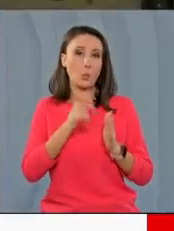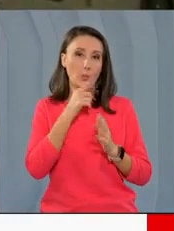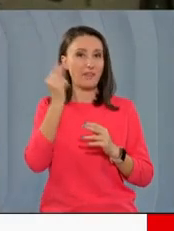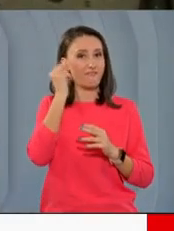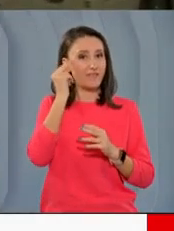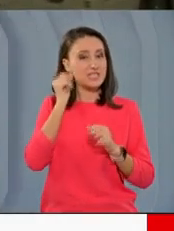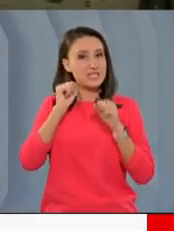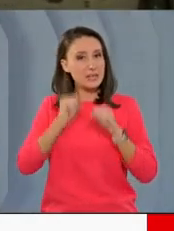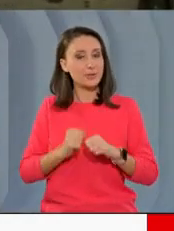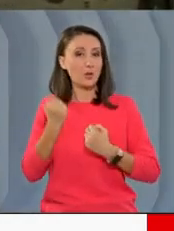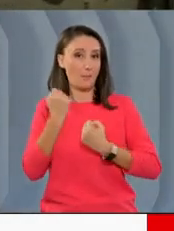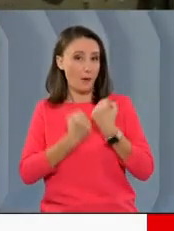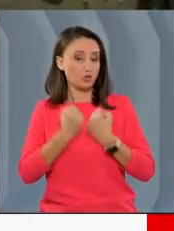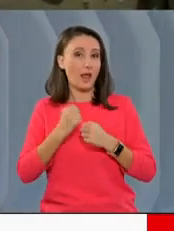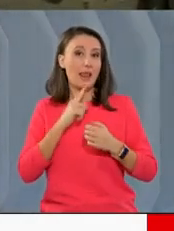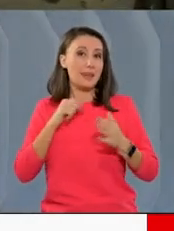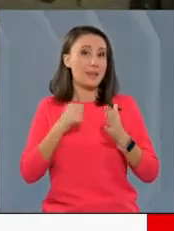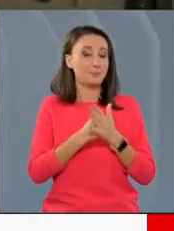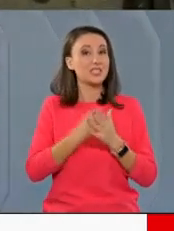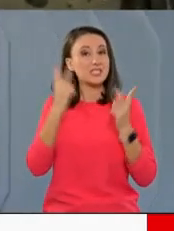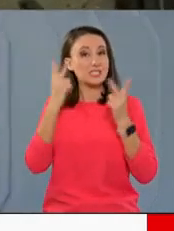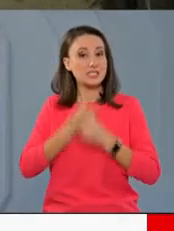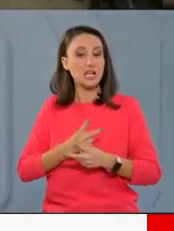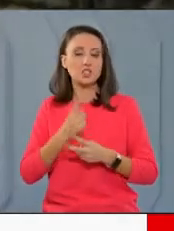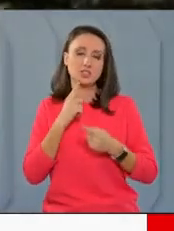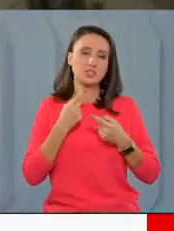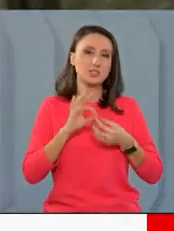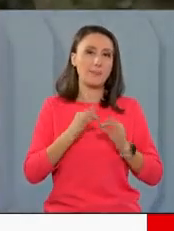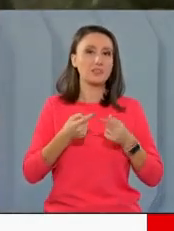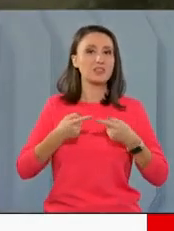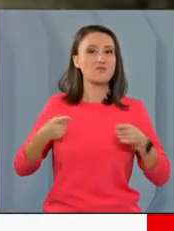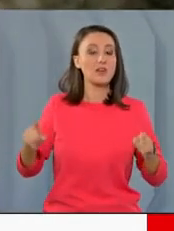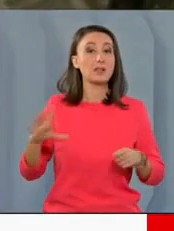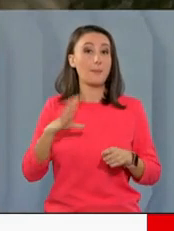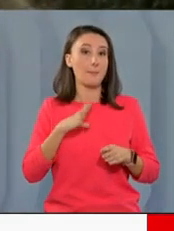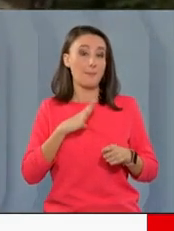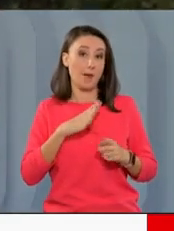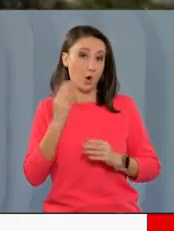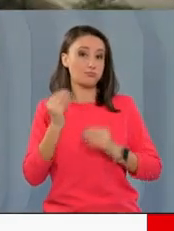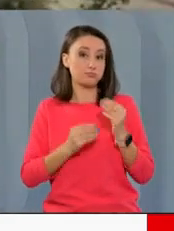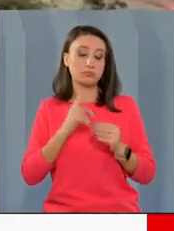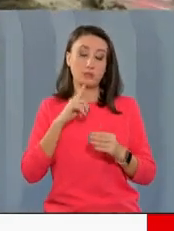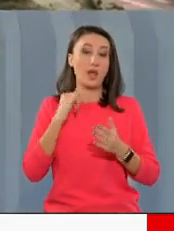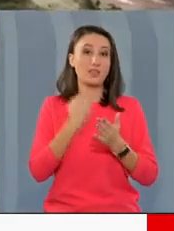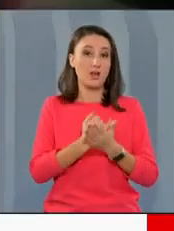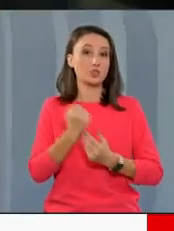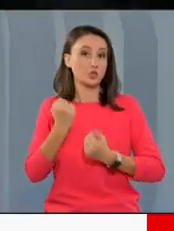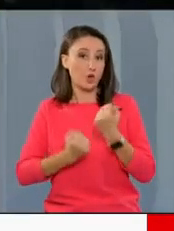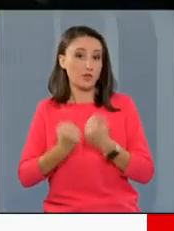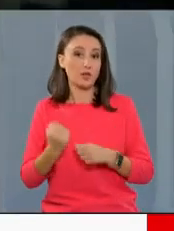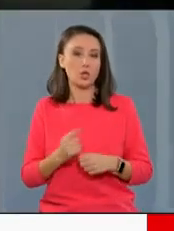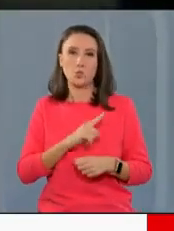stăpânești mașina la limi care înțelegi ce înseamnă diferite situații periculoase în care devii cu adevărat șofer